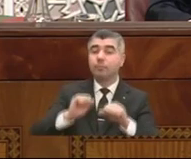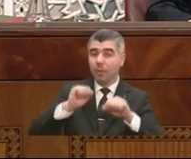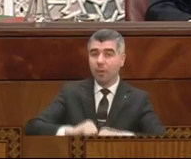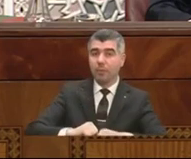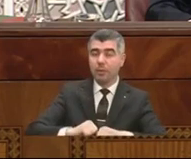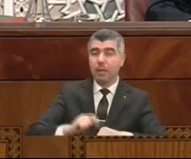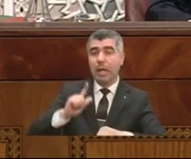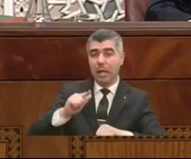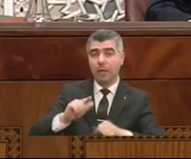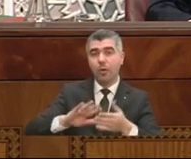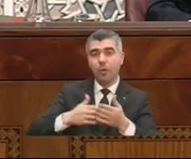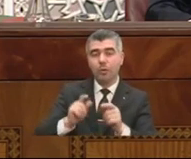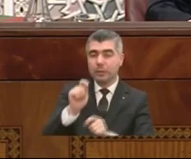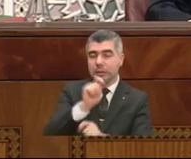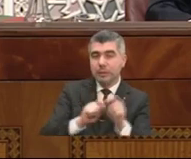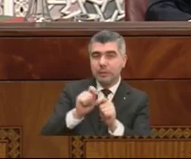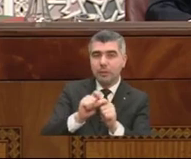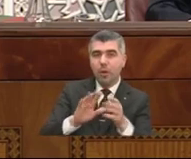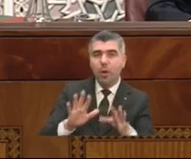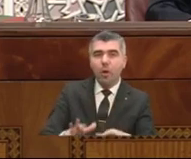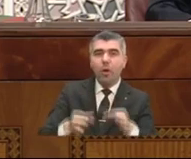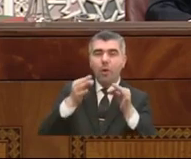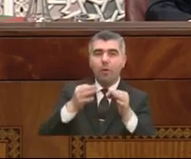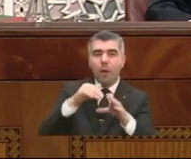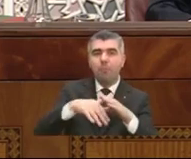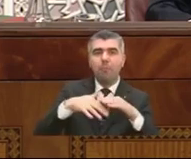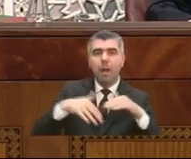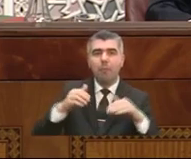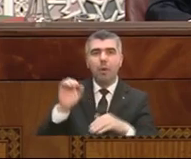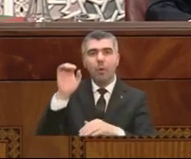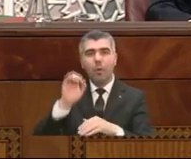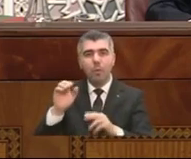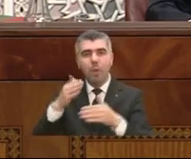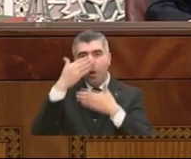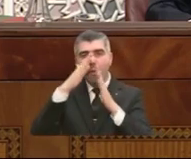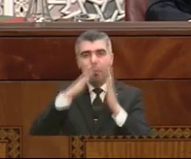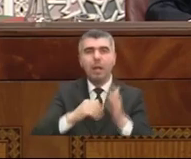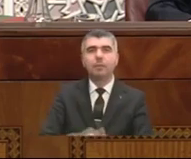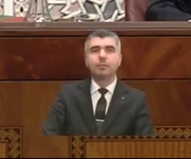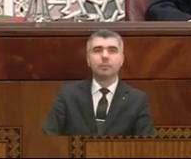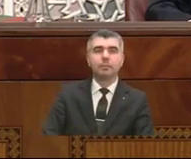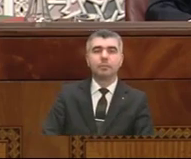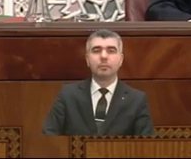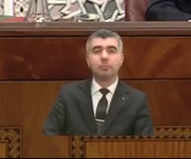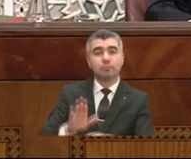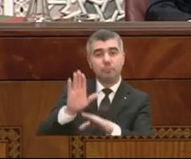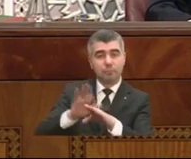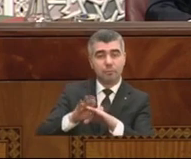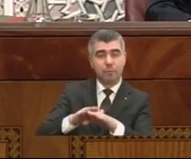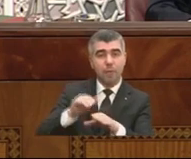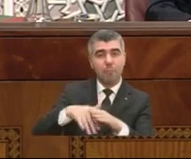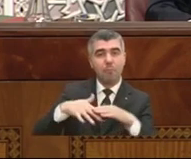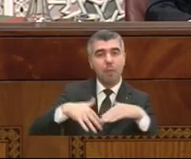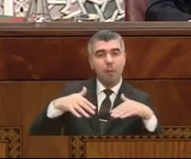في تقوية ومأسسة العلاقات بين البرلمانين المغربي والأوروبي. يدعو البرلمان المغربي